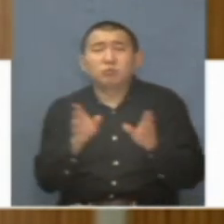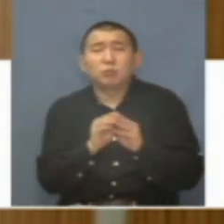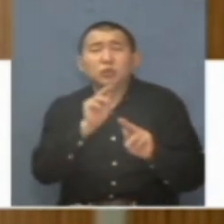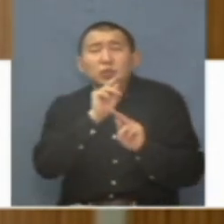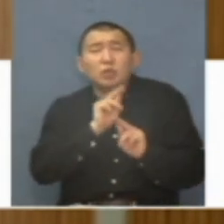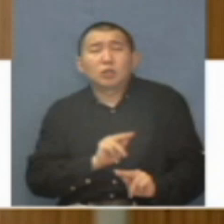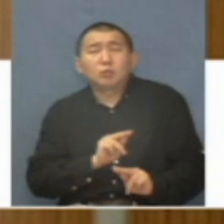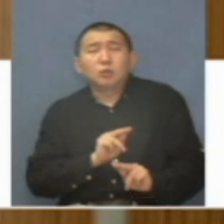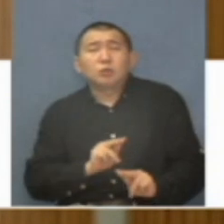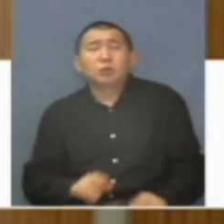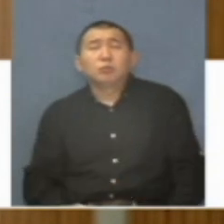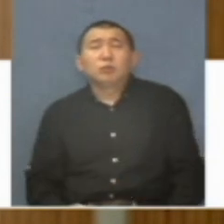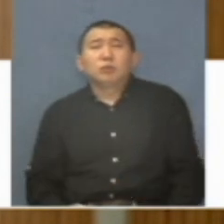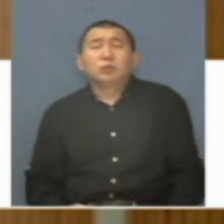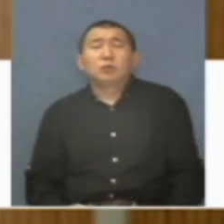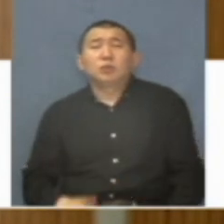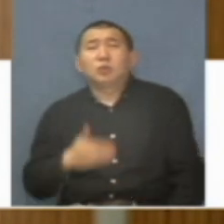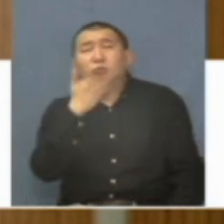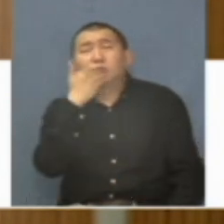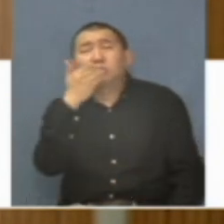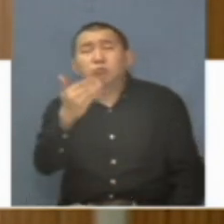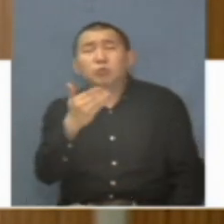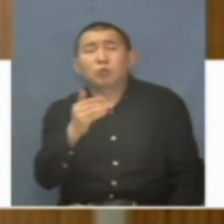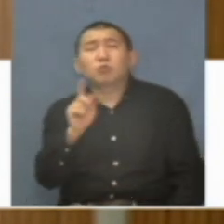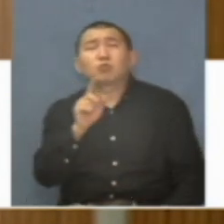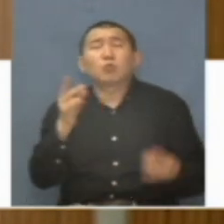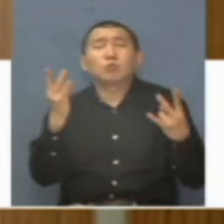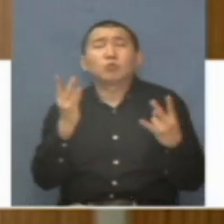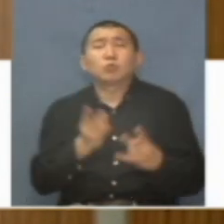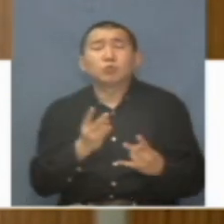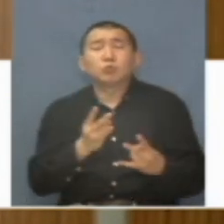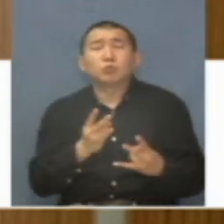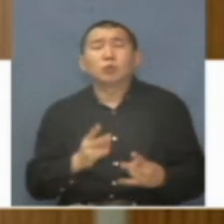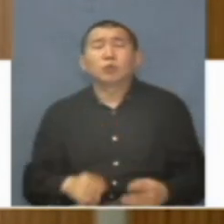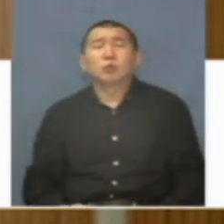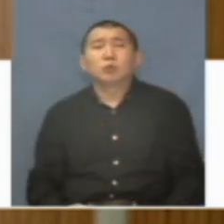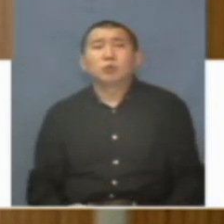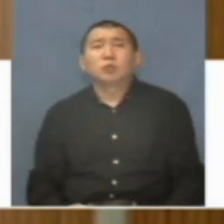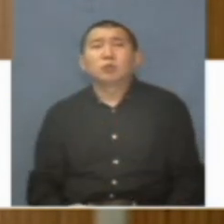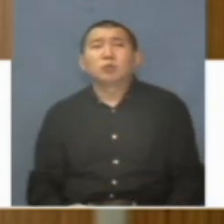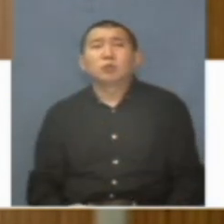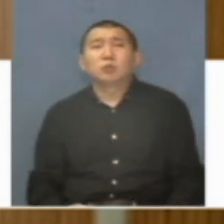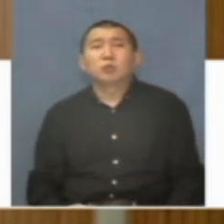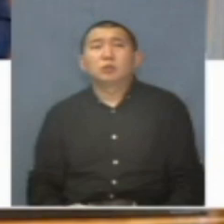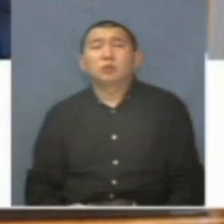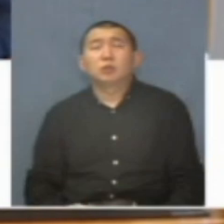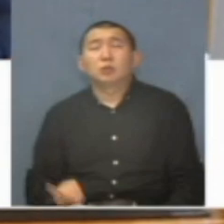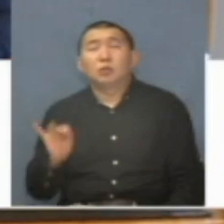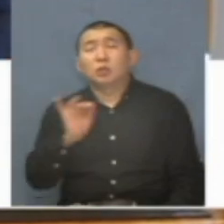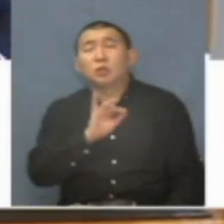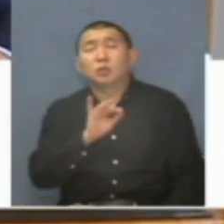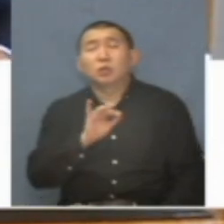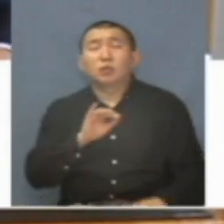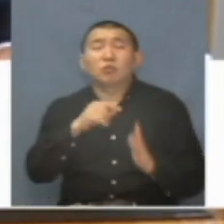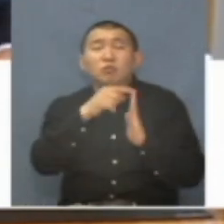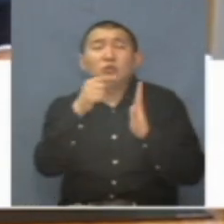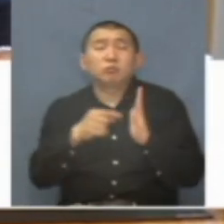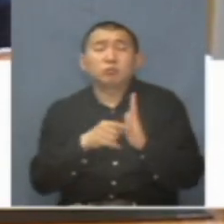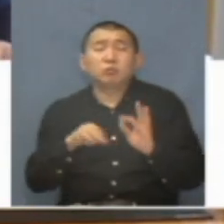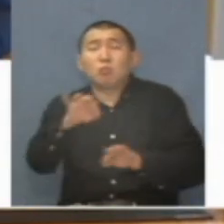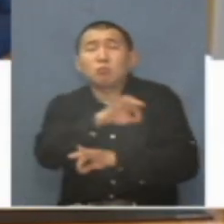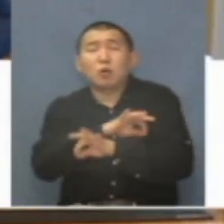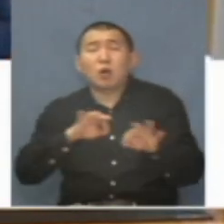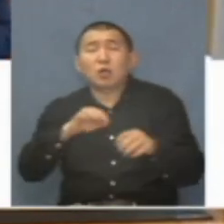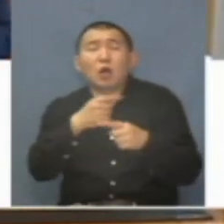инвестиция тартқанымызды қалайсыздар деп сұраймыз. Нәтижесінде биыл бірқатар ұсыныс қаралып, тың жобалар жүзеге асырылмақ. Облыс